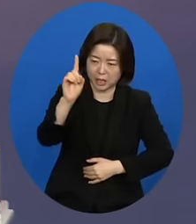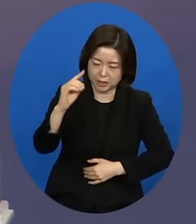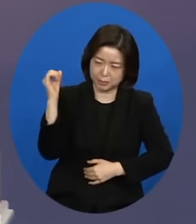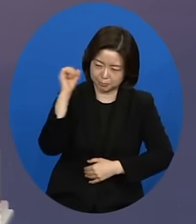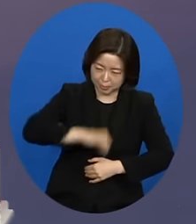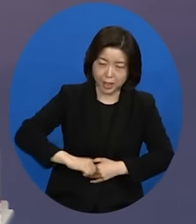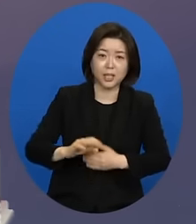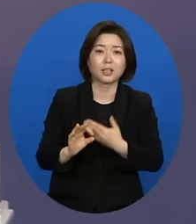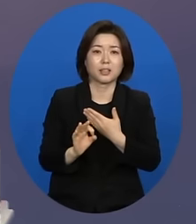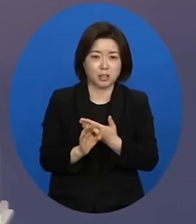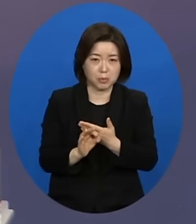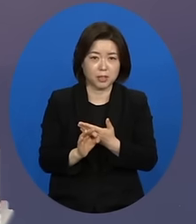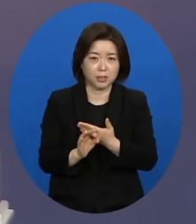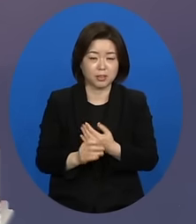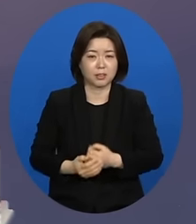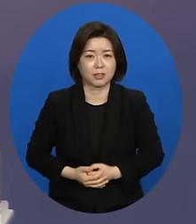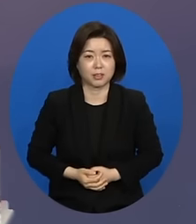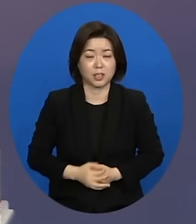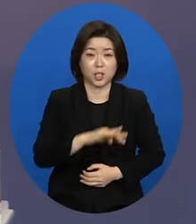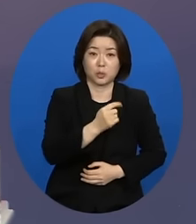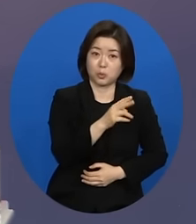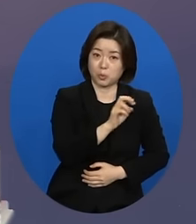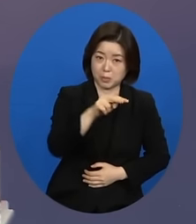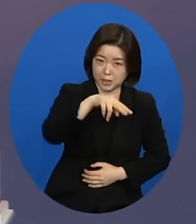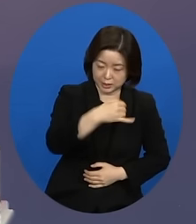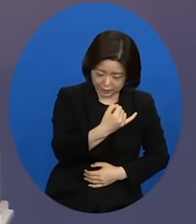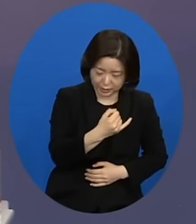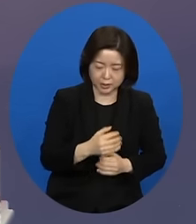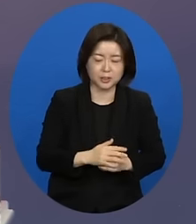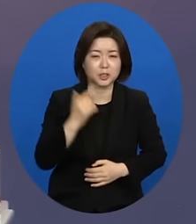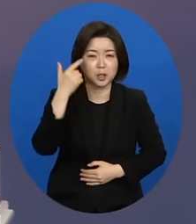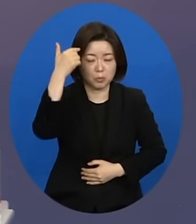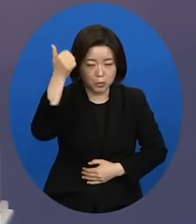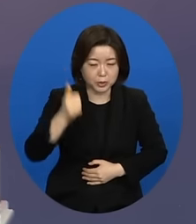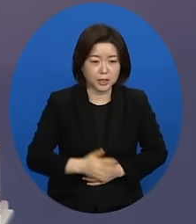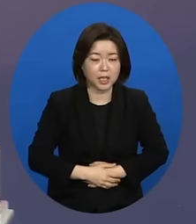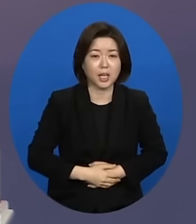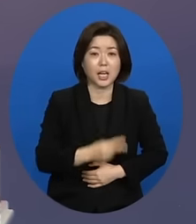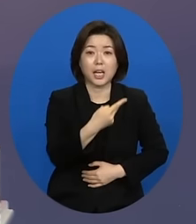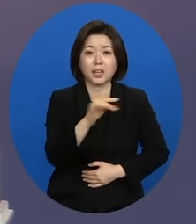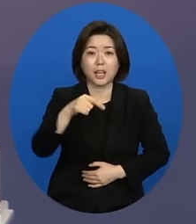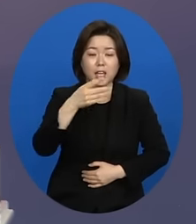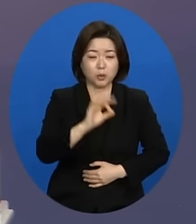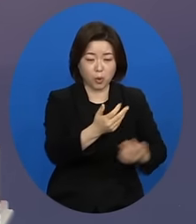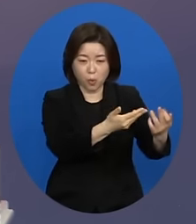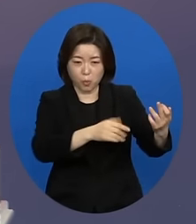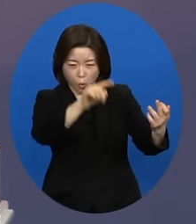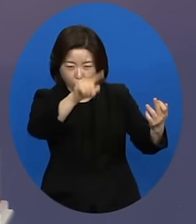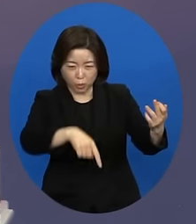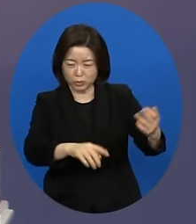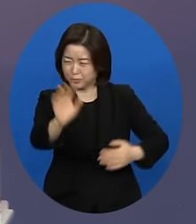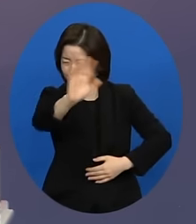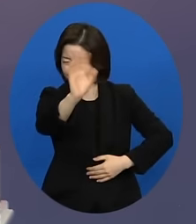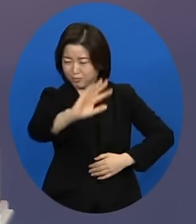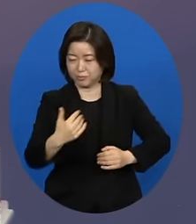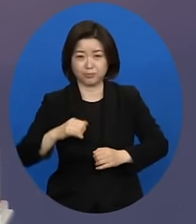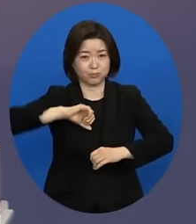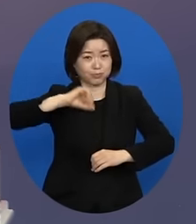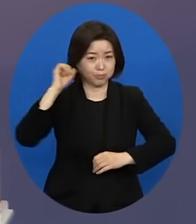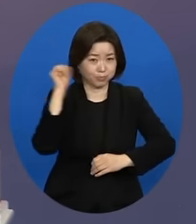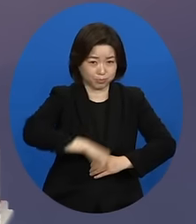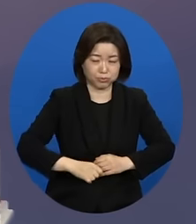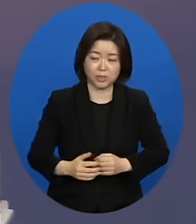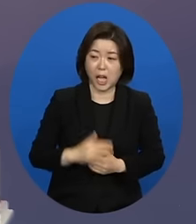불순종했더라면 토마스 목사가 대동강가에 들어오는 일을 거부하고, 아니 아예 한국 땅에 오는